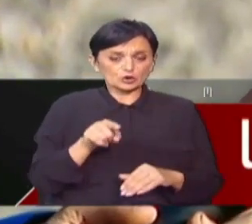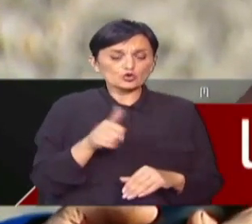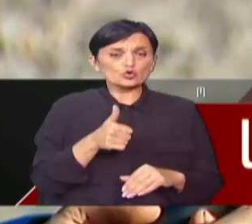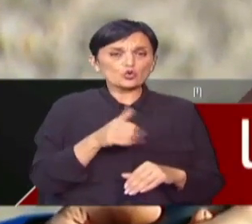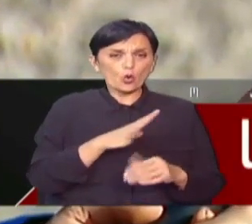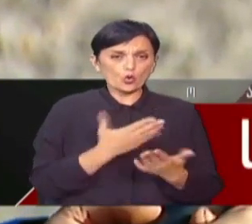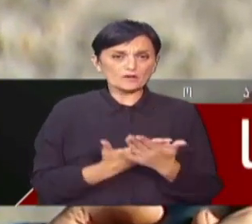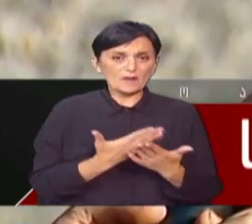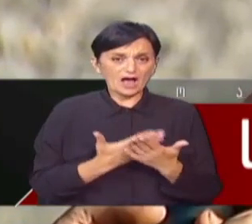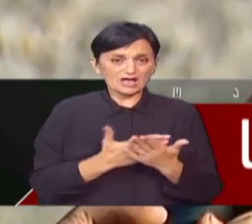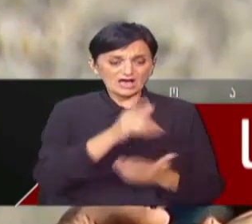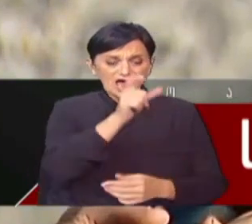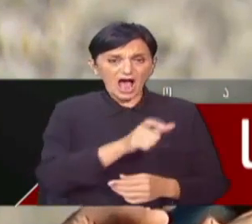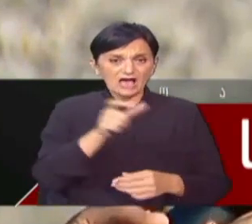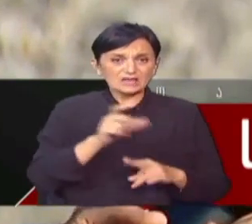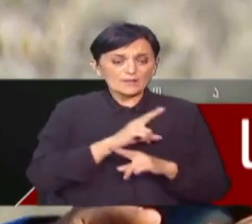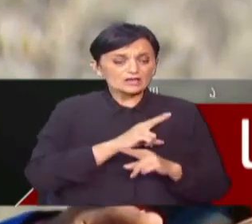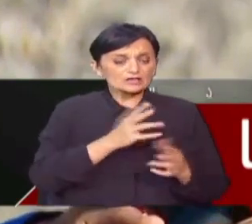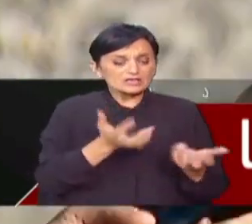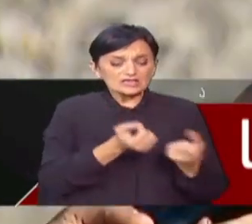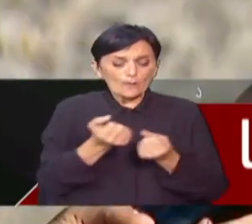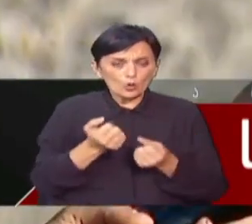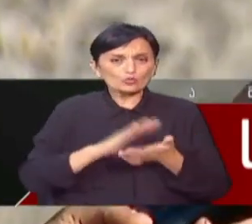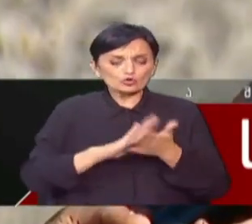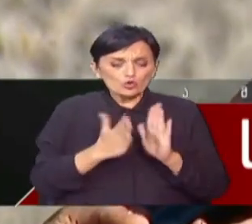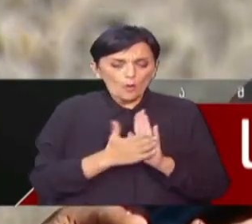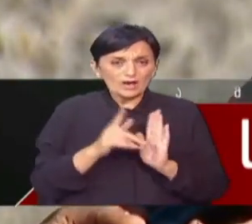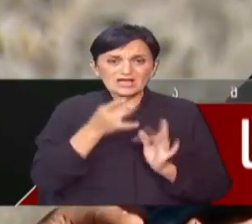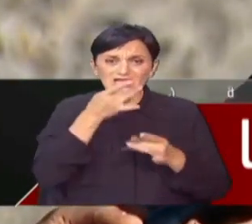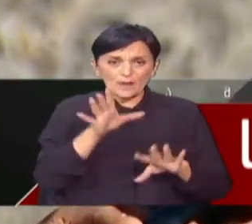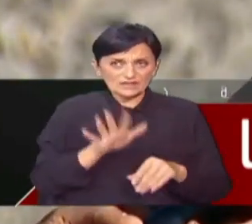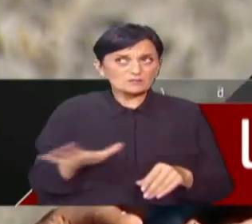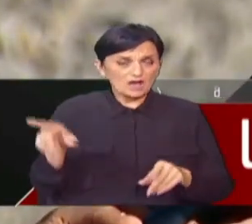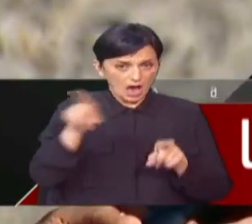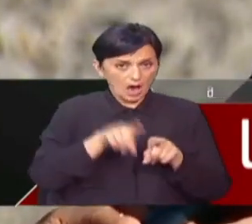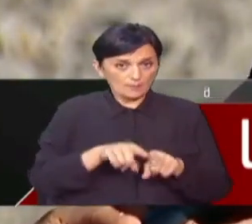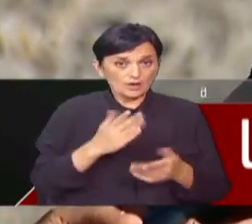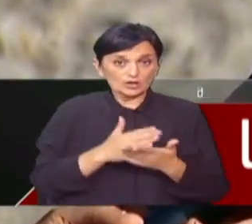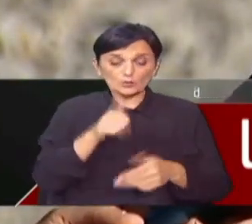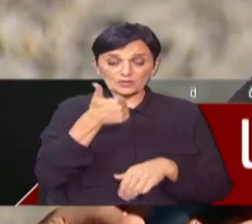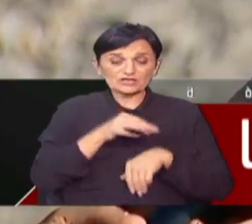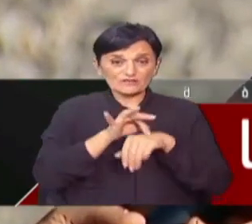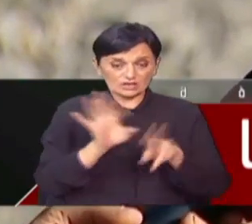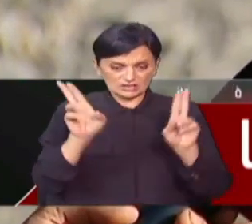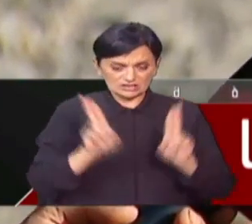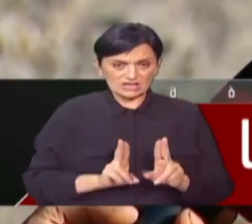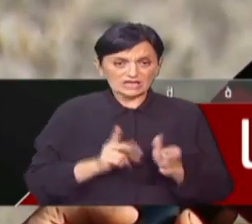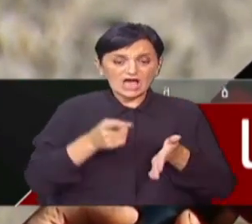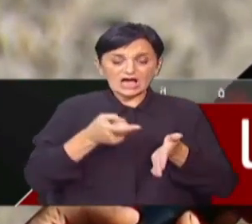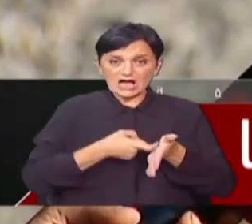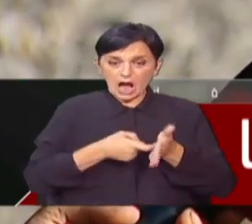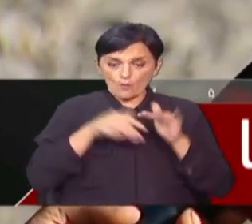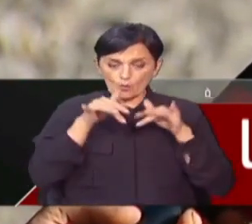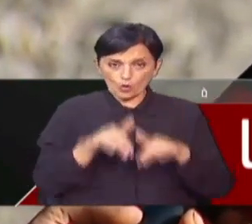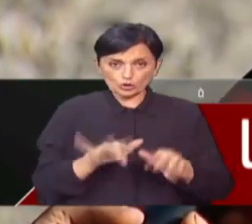что магалитат наполни, а дамы не бисходребись, кому мариоба дашь чем-то. Я бисмер кое-какнаше я сасех теба, чер цари мартеба стандартули, камутзиеба,